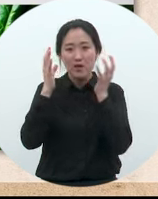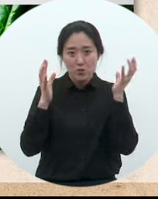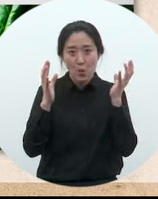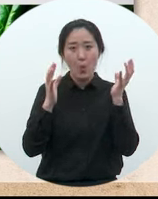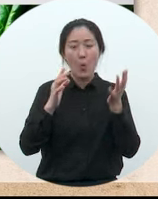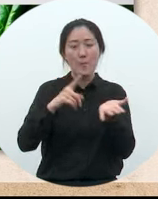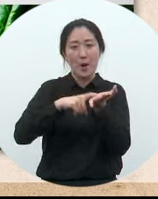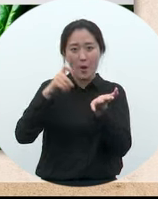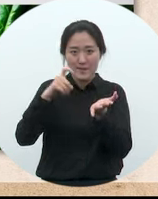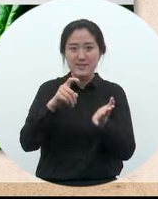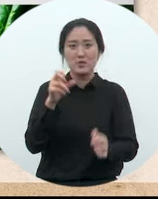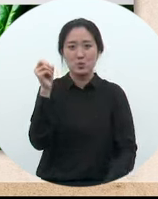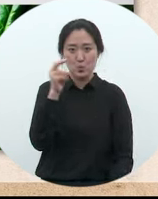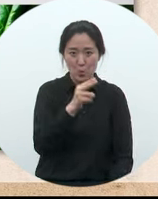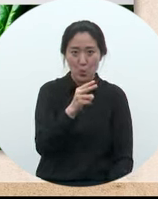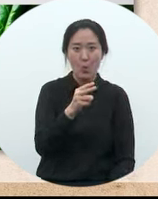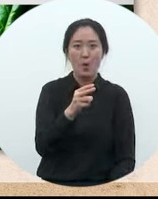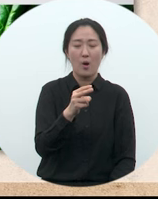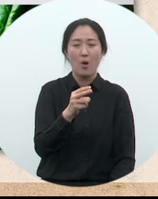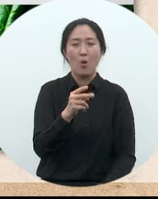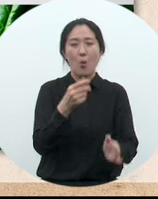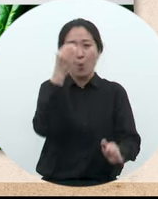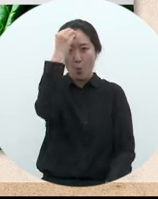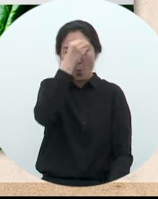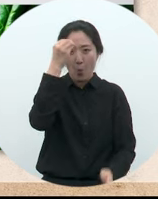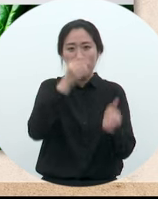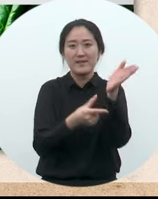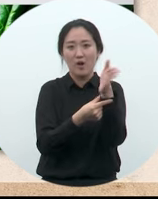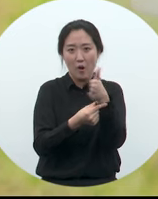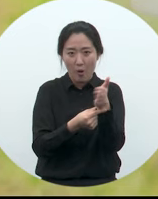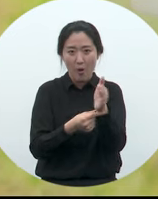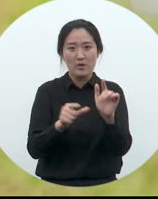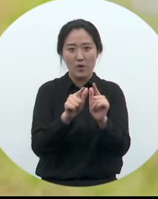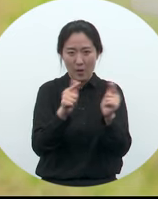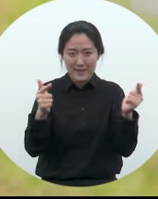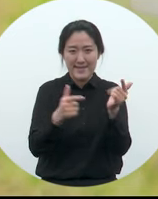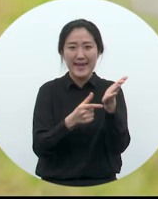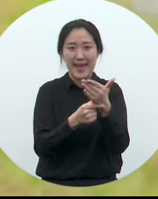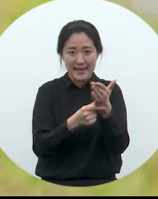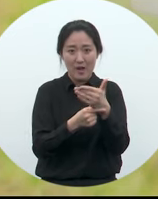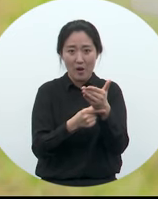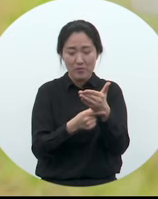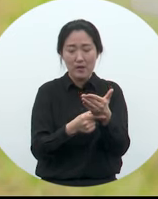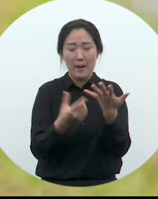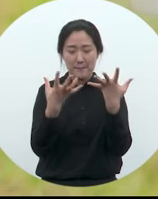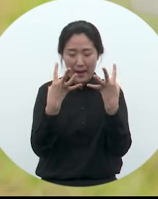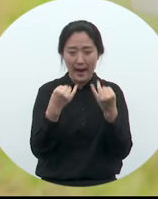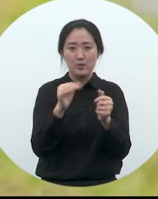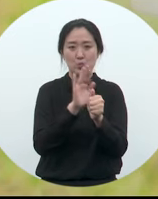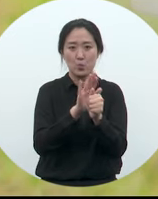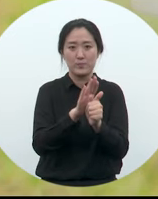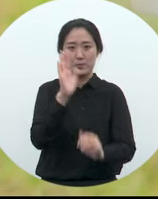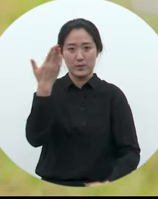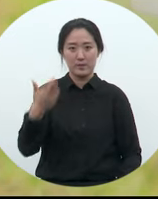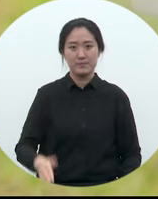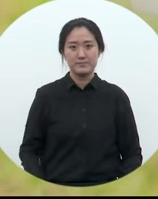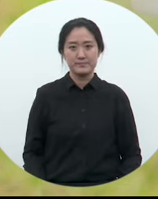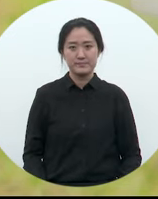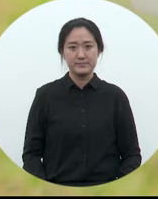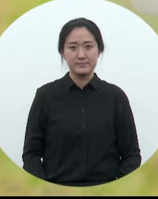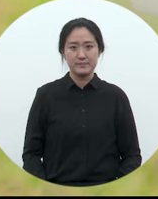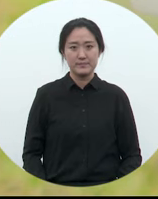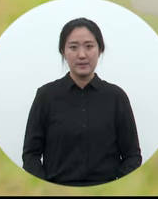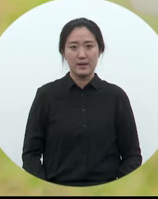멸치나 뱅어포, 연어, 정어리, 뭐 고등어, 등푸른 생선 같은 경우가 도움이 많이 됩니다.